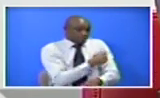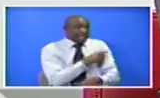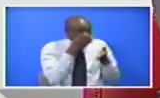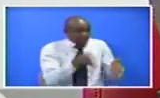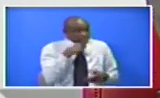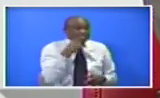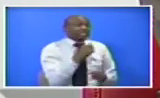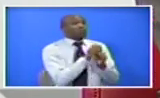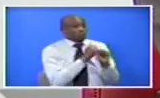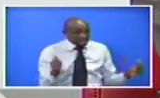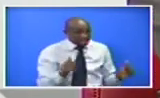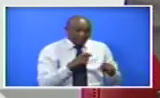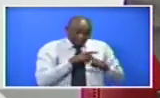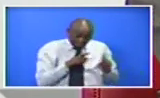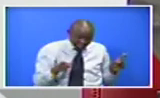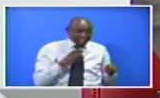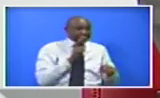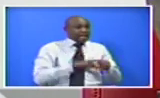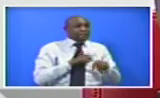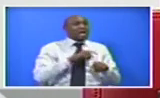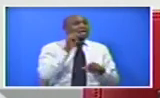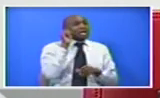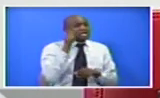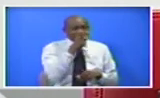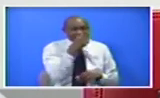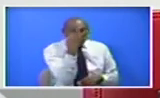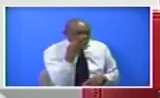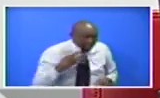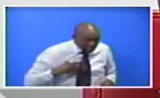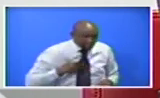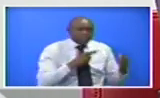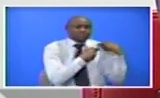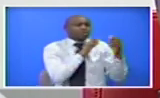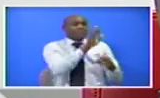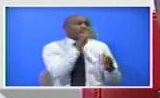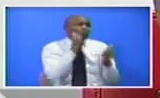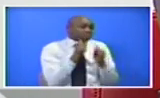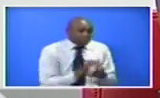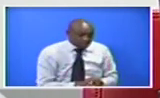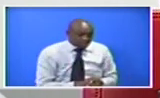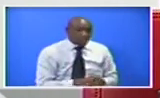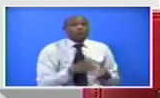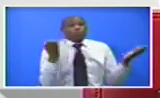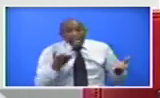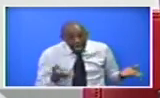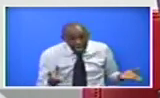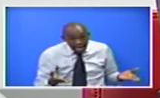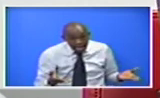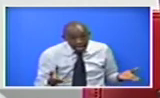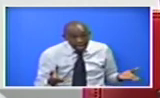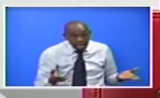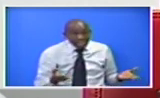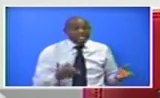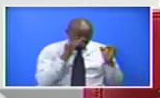nyadhifa ziko sawa. Lakini maswali wanayojiuliza Wakenya ni hawa watu watatu majukumu yao ni yapi? Na yameandikwa wapi? Hata iwapo